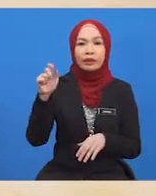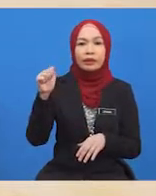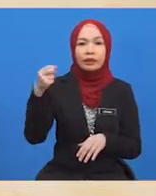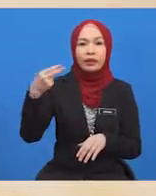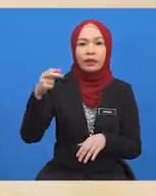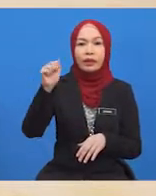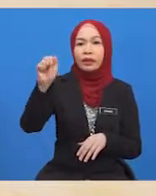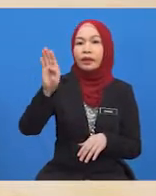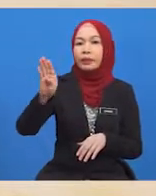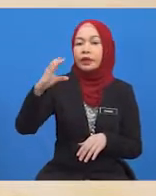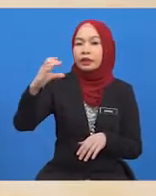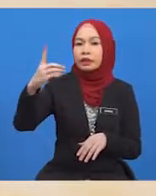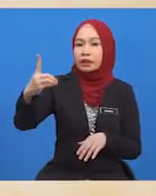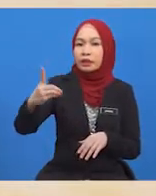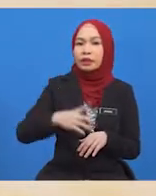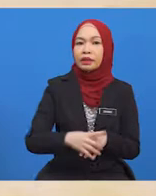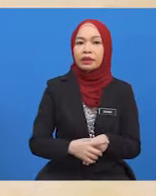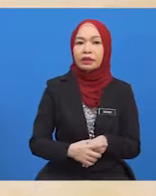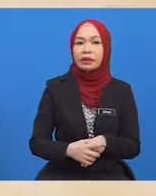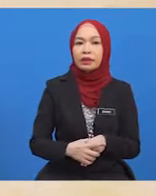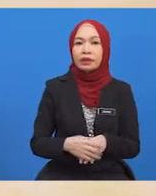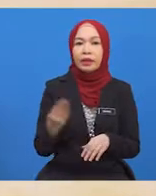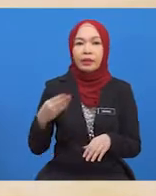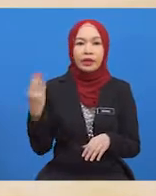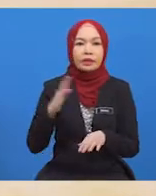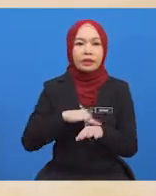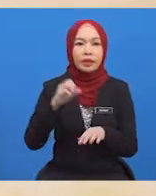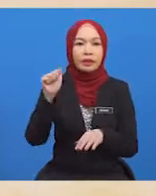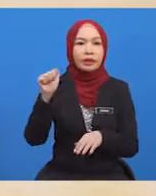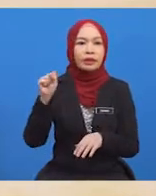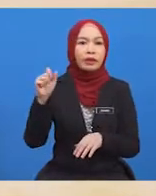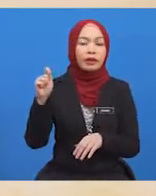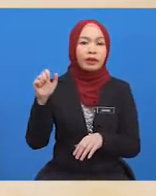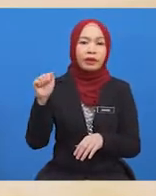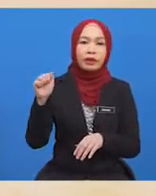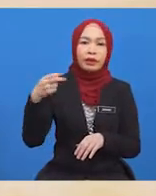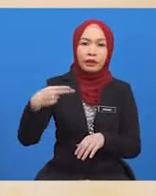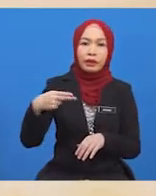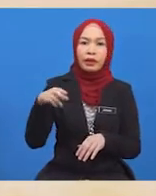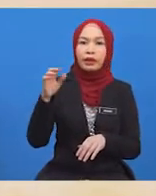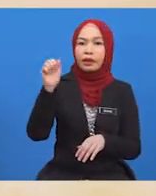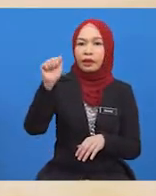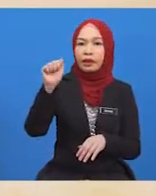Seterusnya, kita kenal pasti nomor kepada satah B, iaitu ADEF.